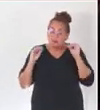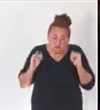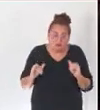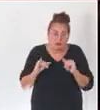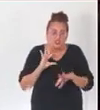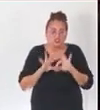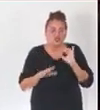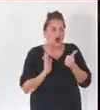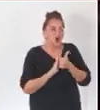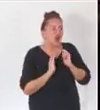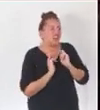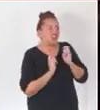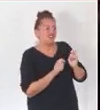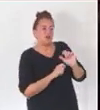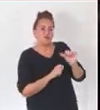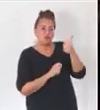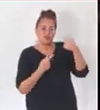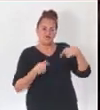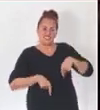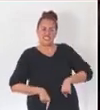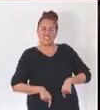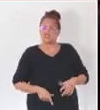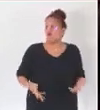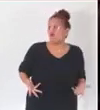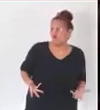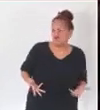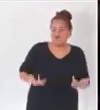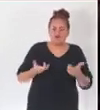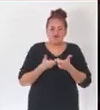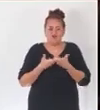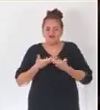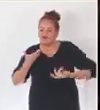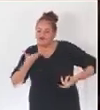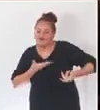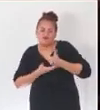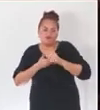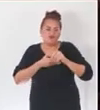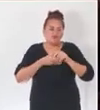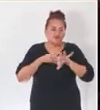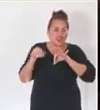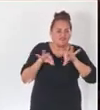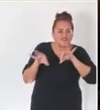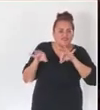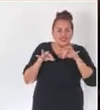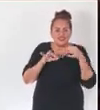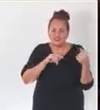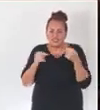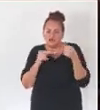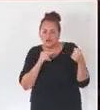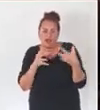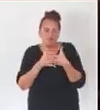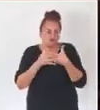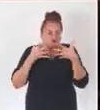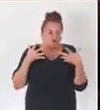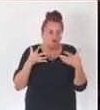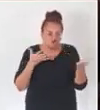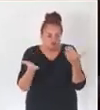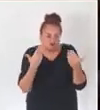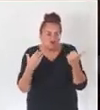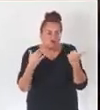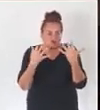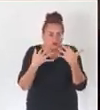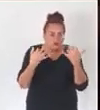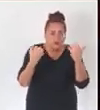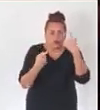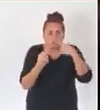des institutions, c'est pas créer des instances de dialogue où on invite les gens, les cahiers de doléances, les grands débats, les conventions citoyennes pour le